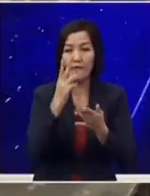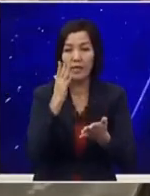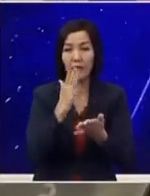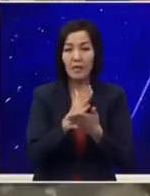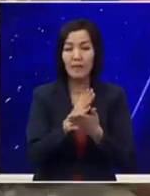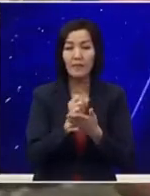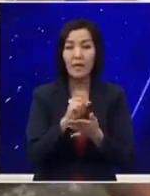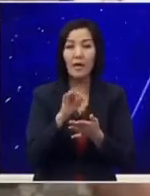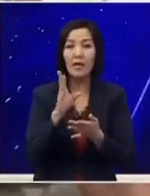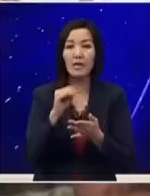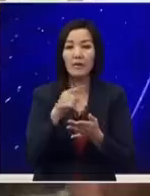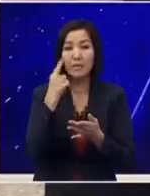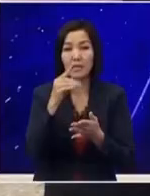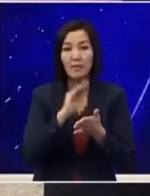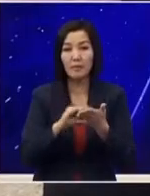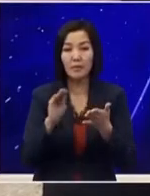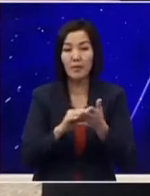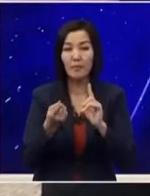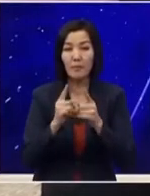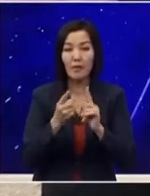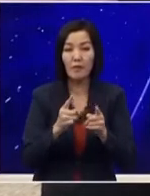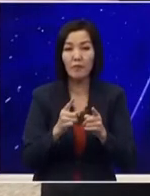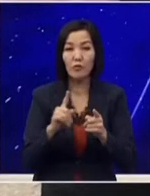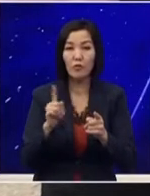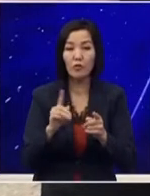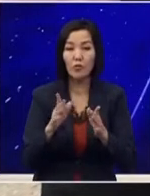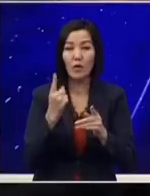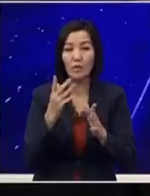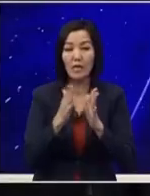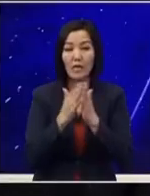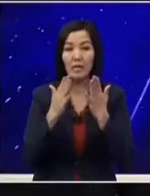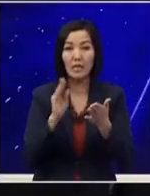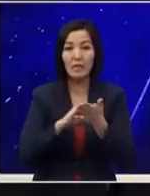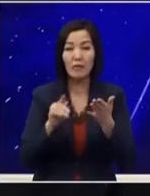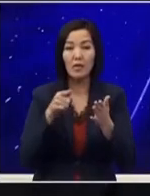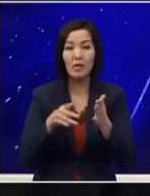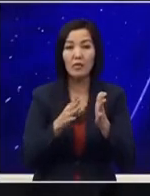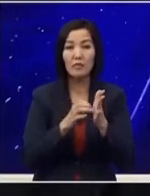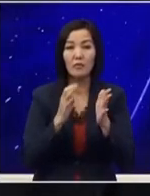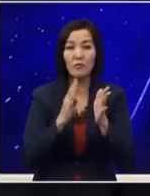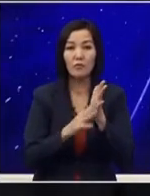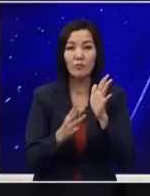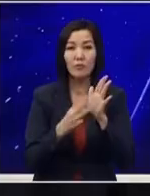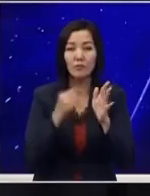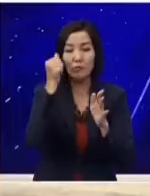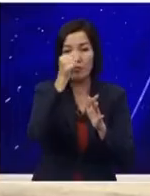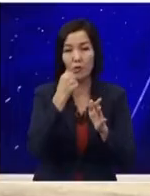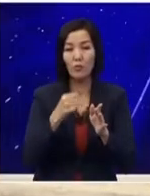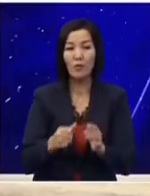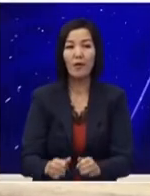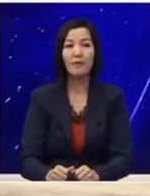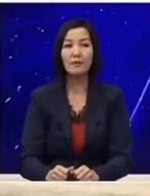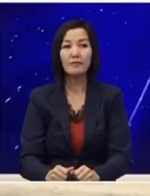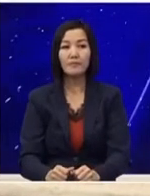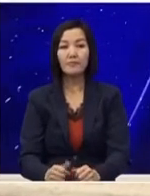арабской вязи. Не владея языком, они с помощью переводчика узнали, что одна из священных книг напечатана в 1988 году. Мы